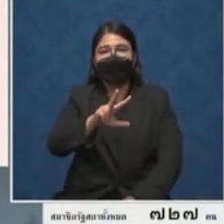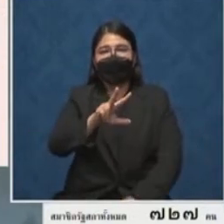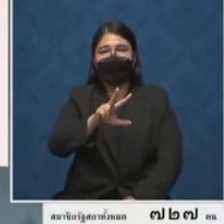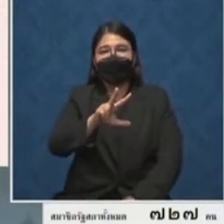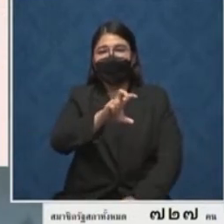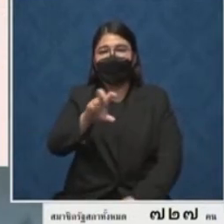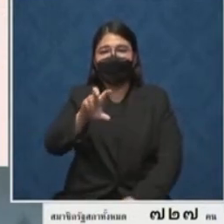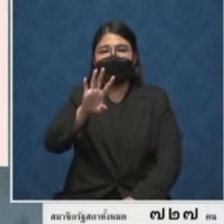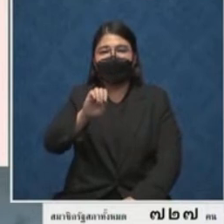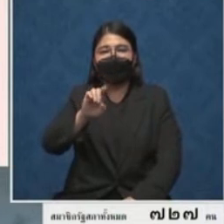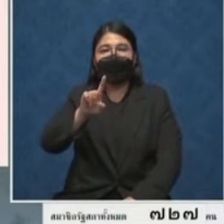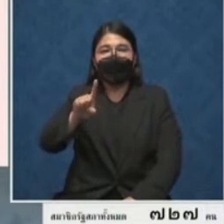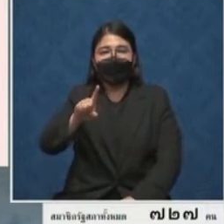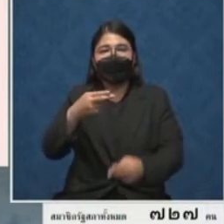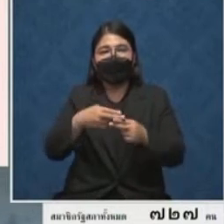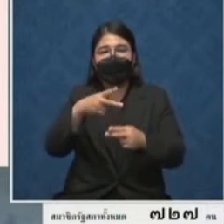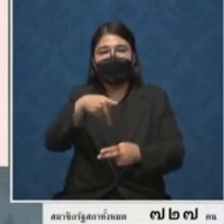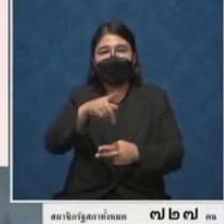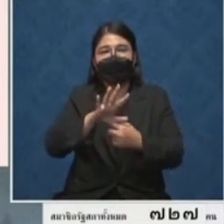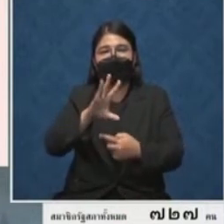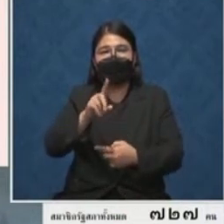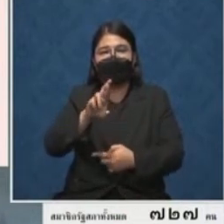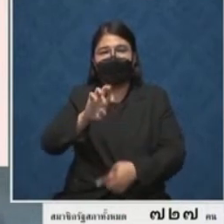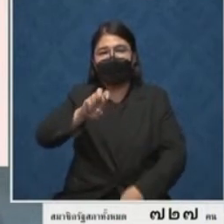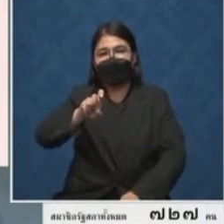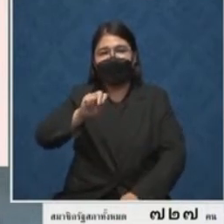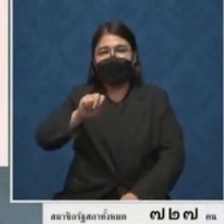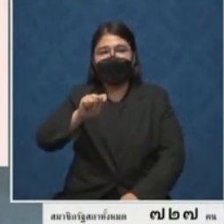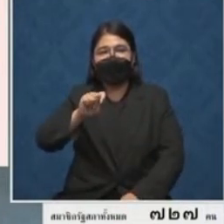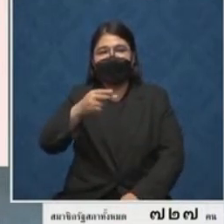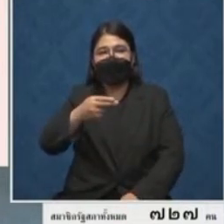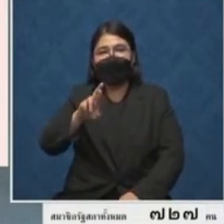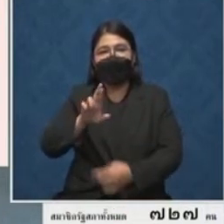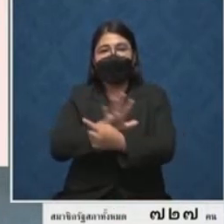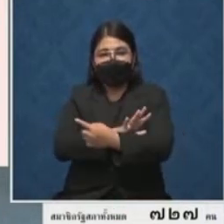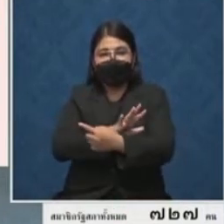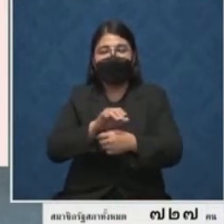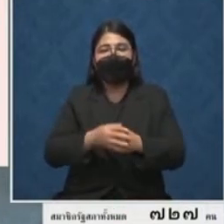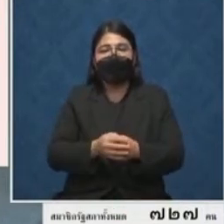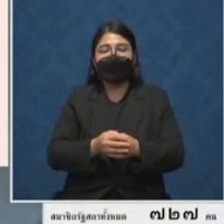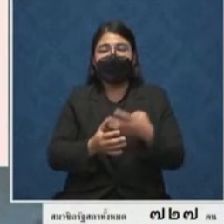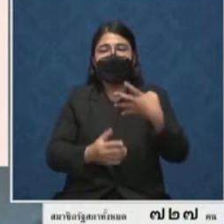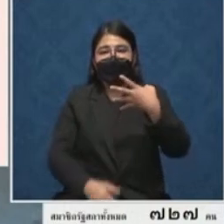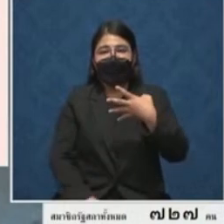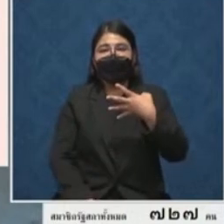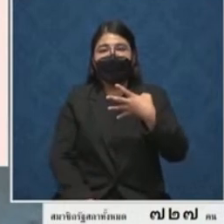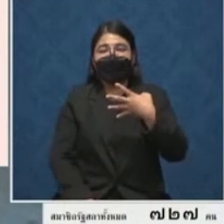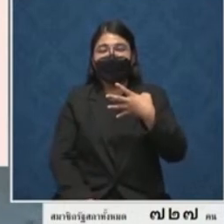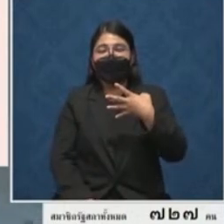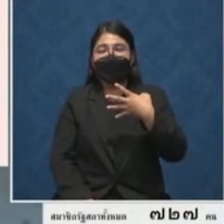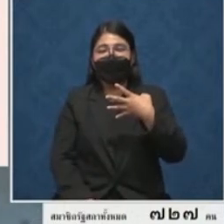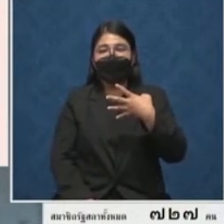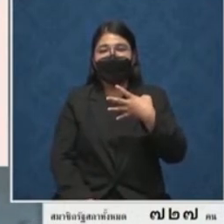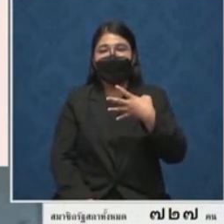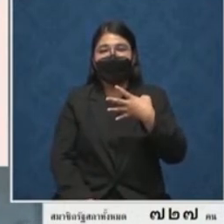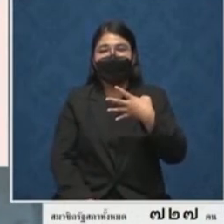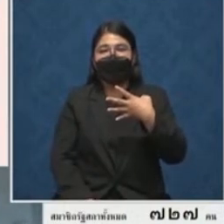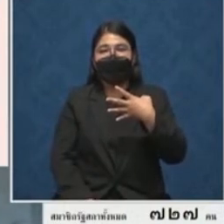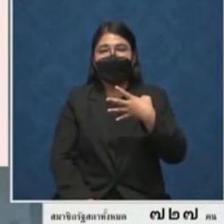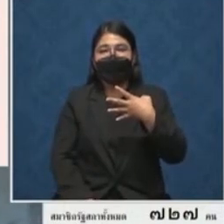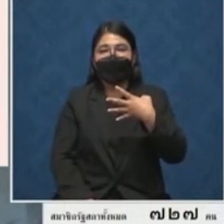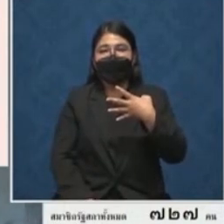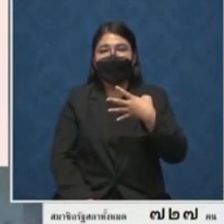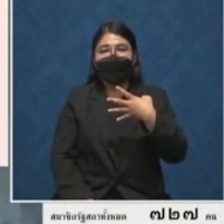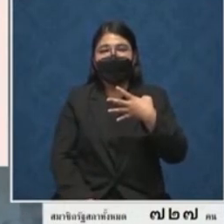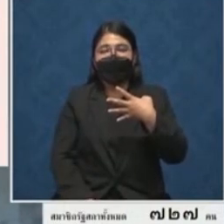พงษ์